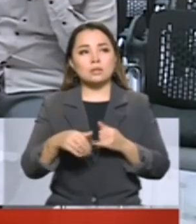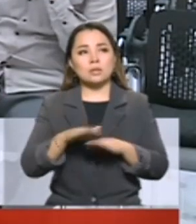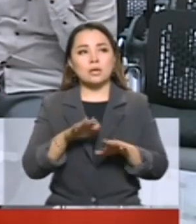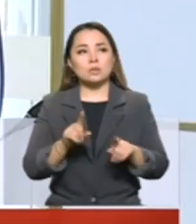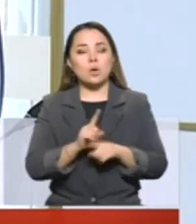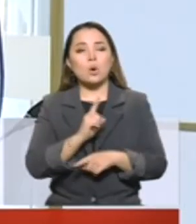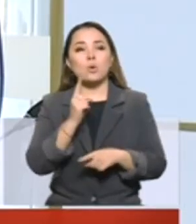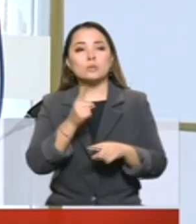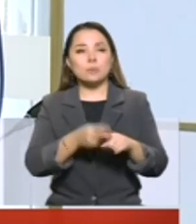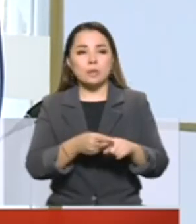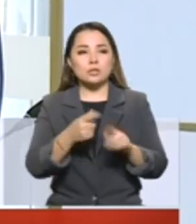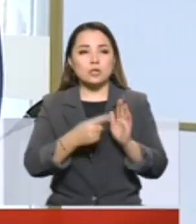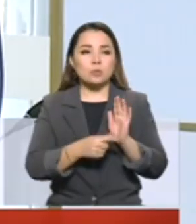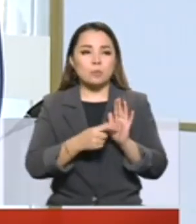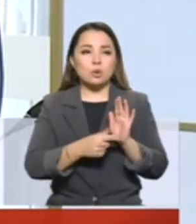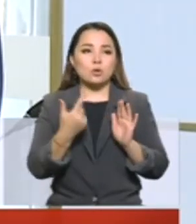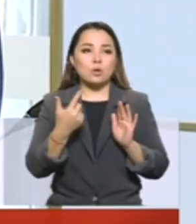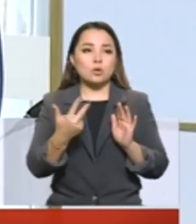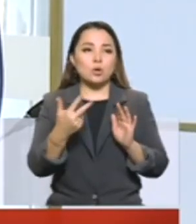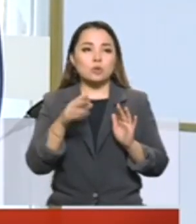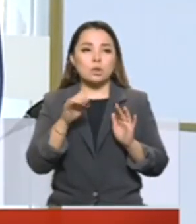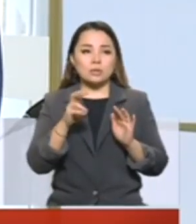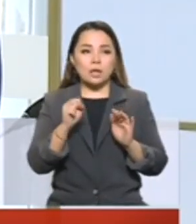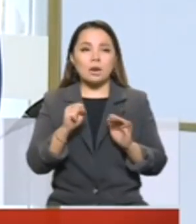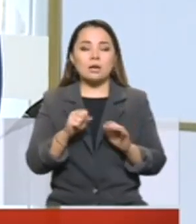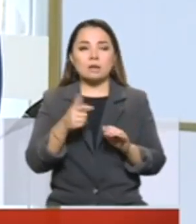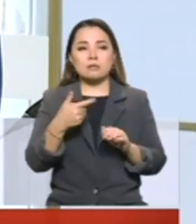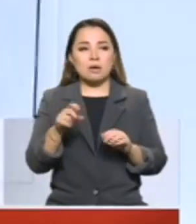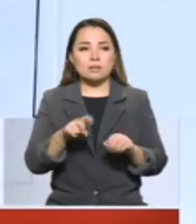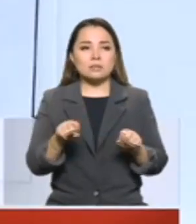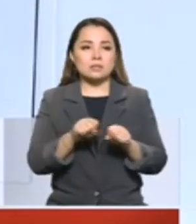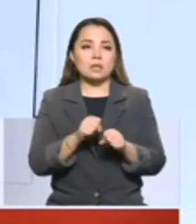бекеттерге қосымша 73 тонна сұйық отын жеткізіледі.